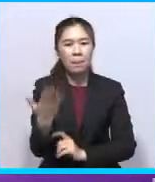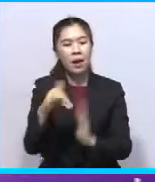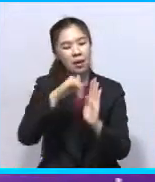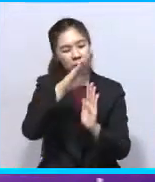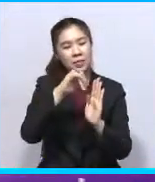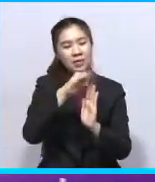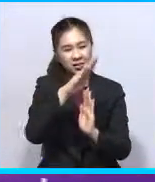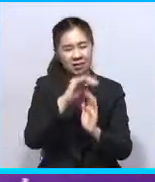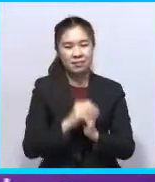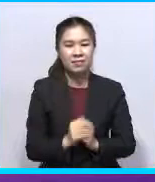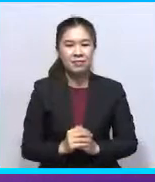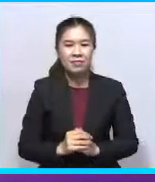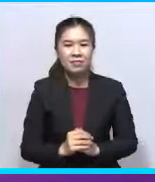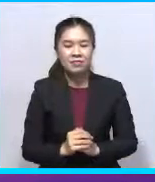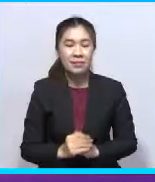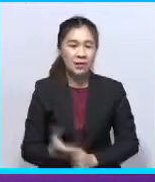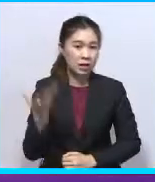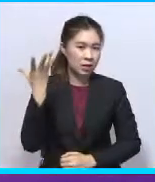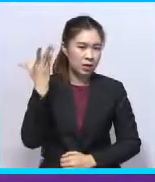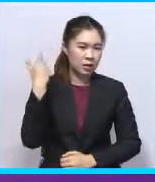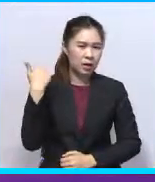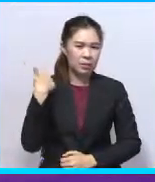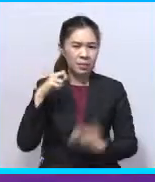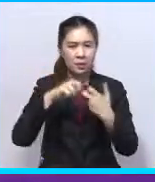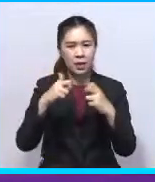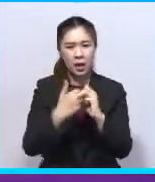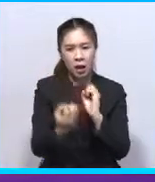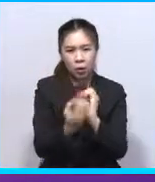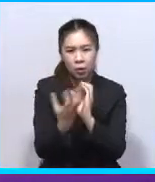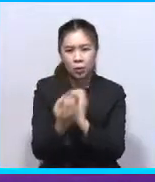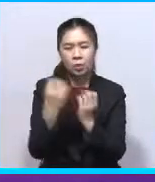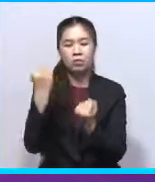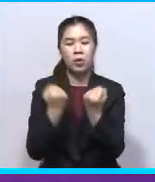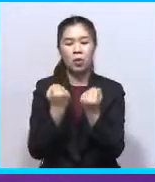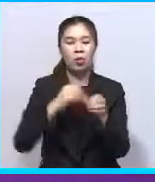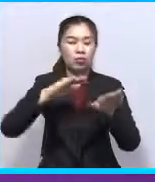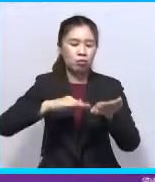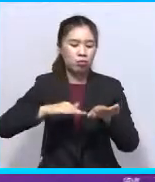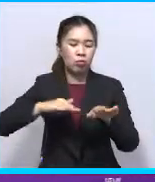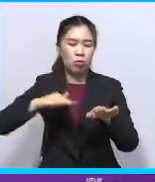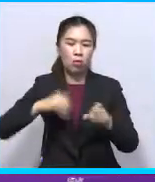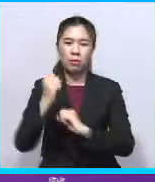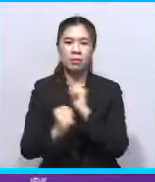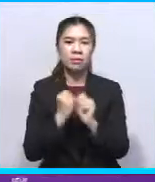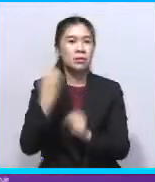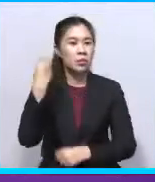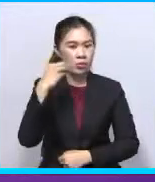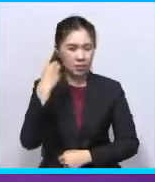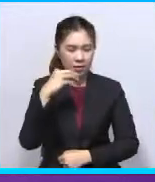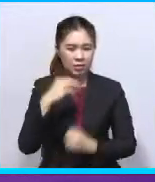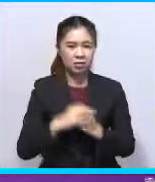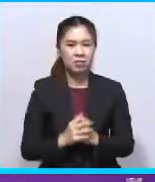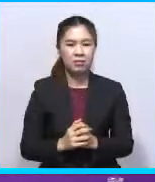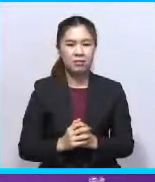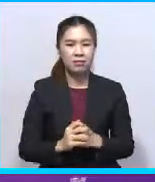ายภาคอีกหลายเส้นทางนะครับโดยที่ผ่านมาเนี่ยก็มักจะได้รับผลกระทบนะครับการจราจรในช่วงเทศกาลเป็นประจำอยู่แล้วนะครับโดยเฉพาะในช่ว